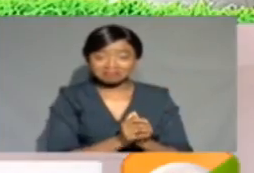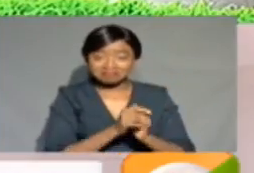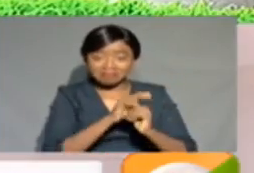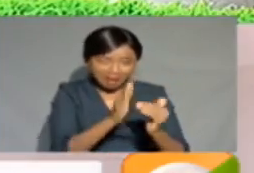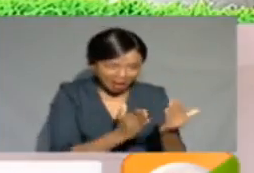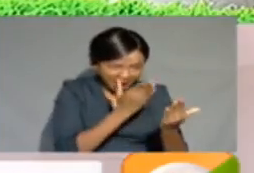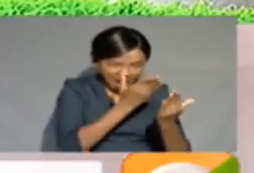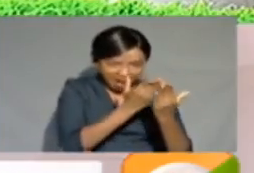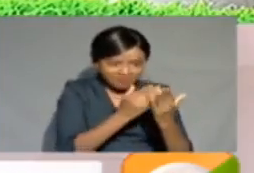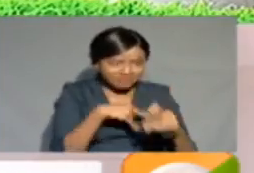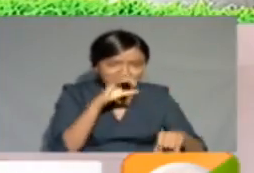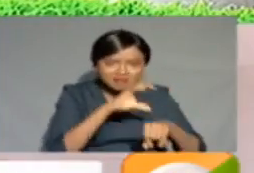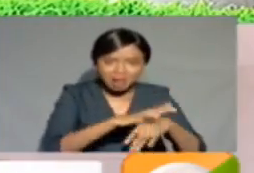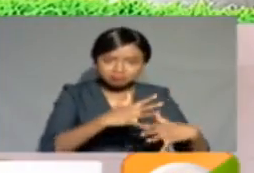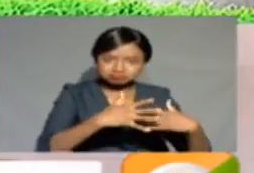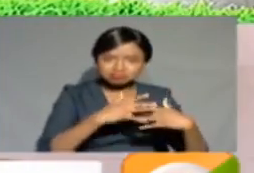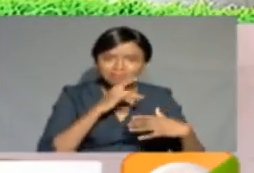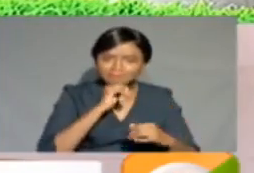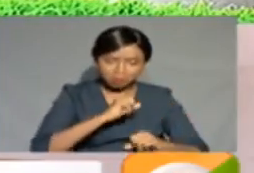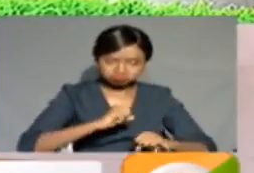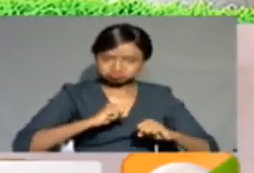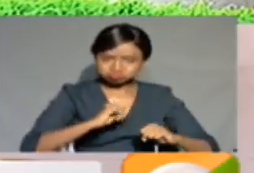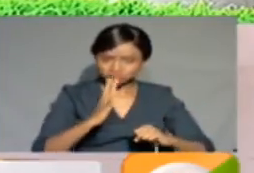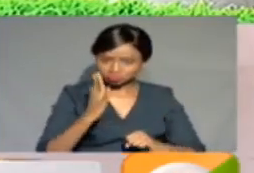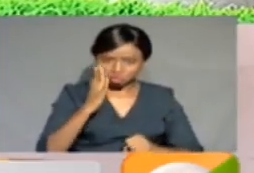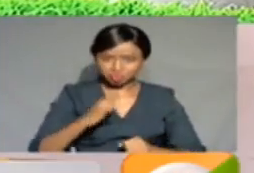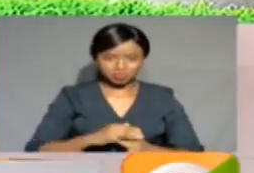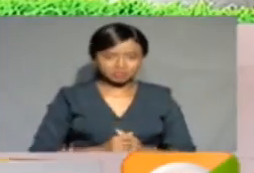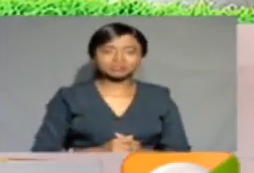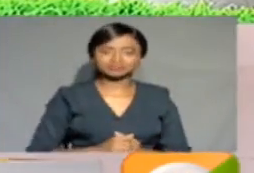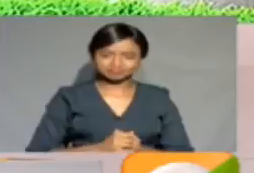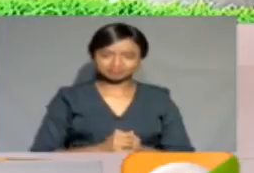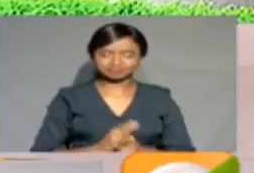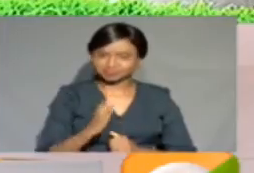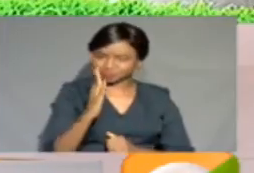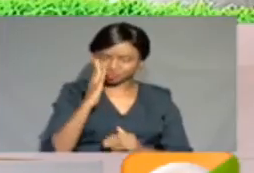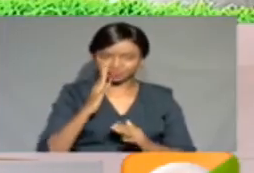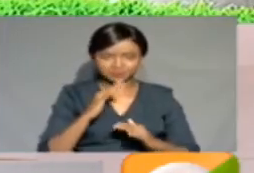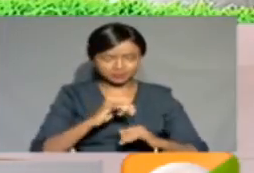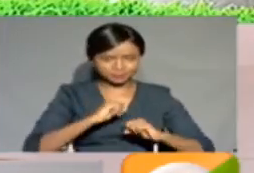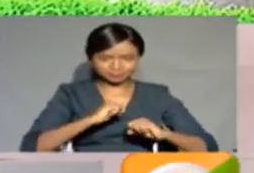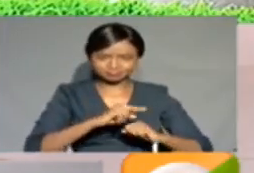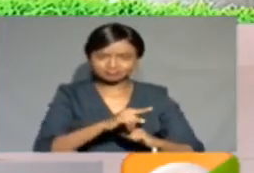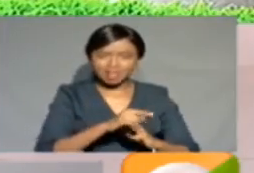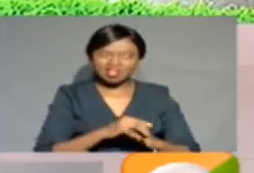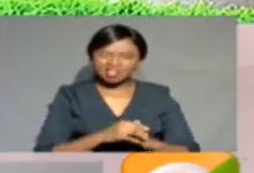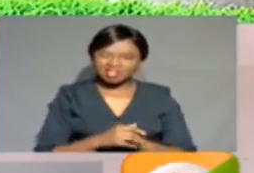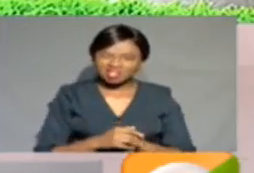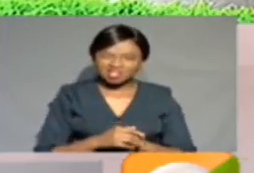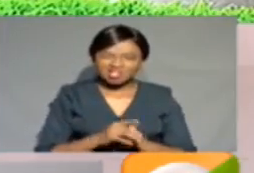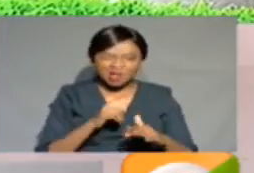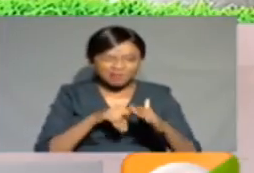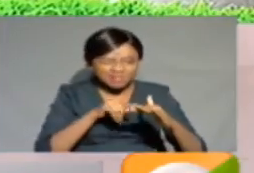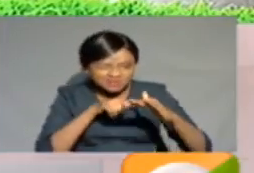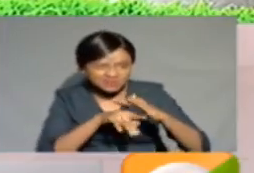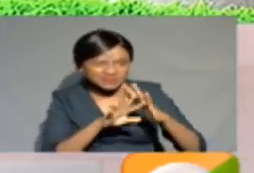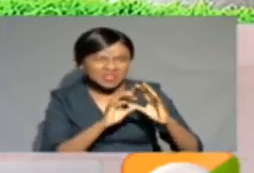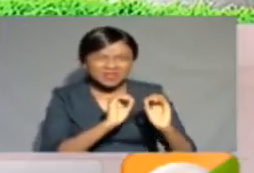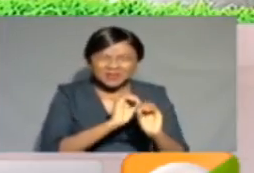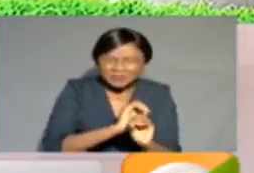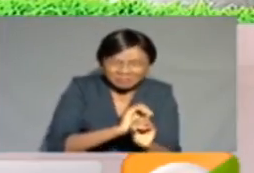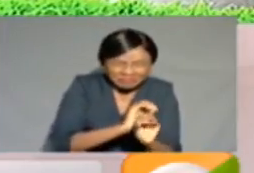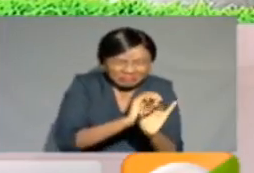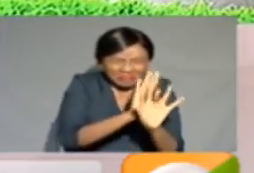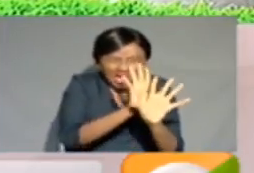Nilipofika kwenye mlango nikapata bawabu, mlinzi yule analinda lango. Ndani kule lakini kuna mwangaza wa mataa